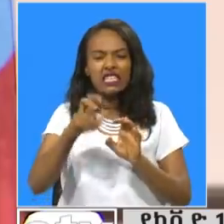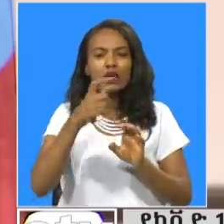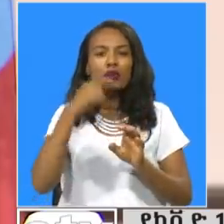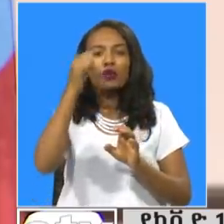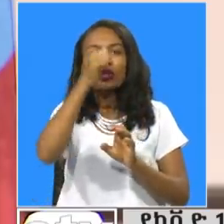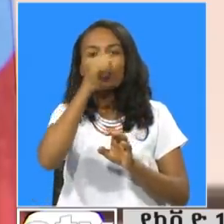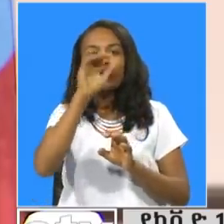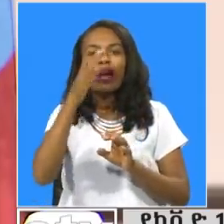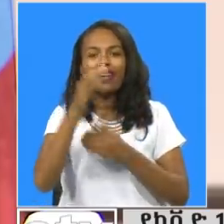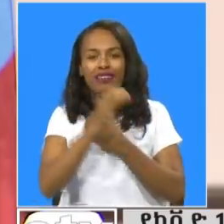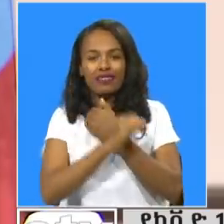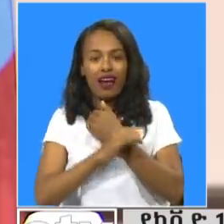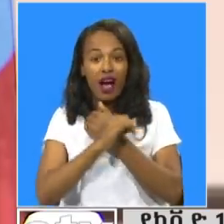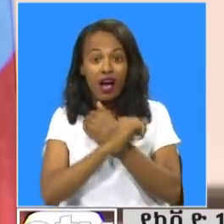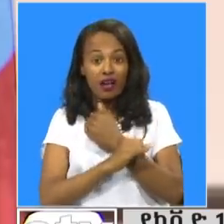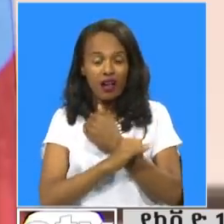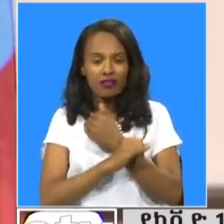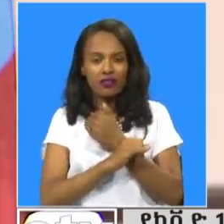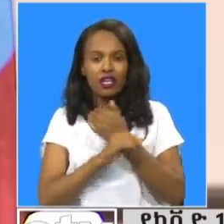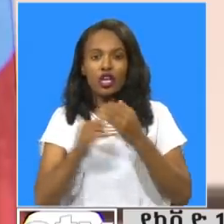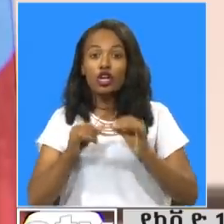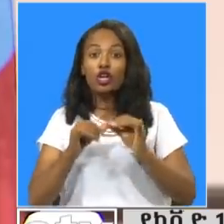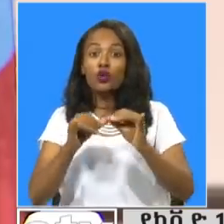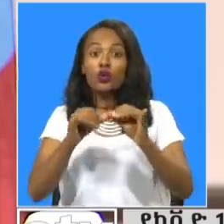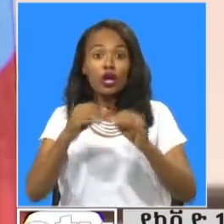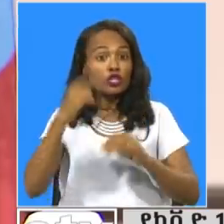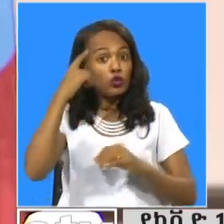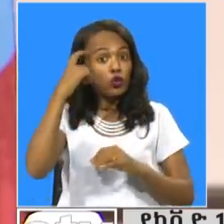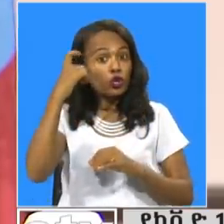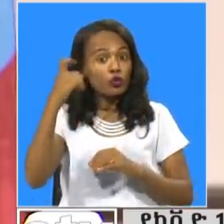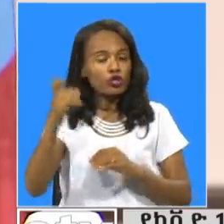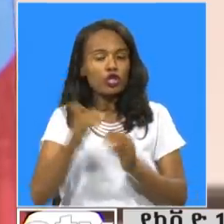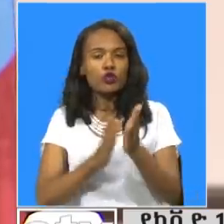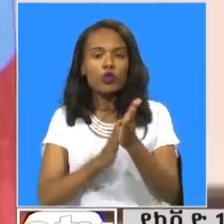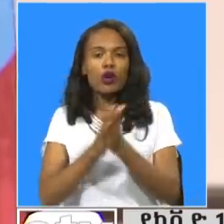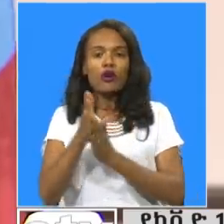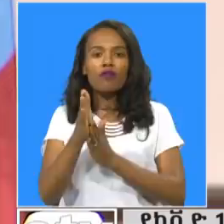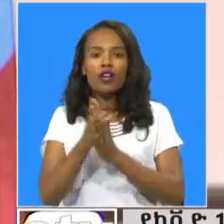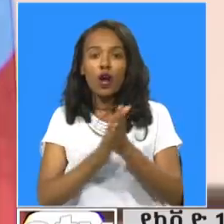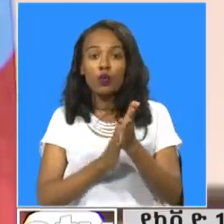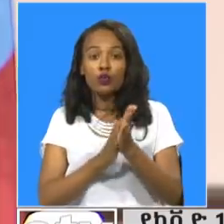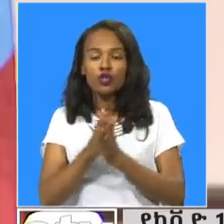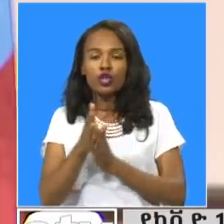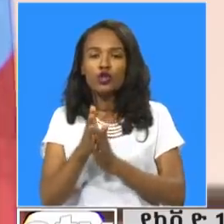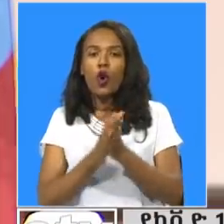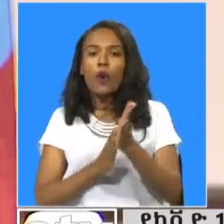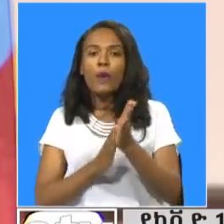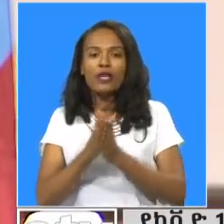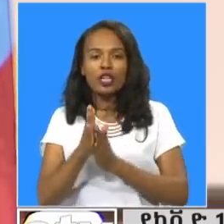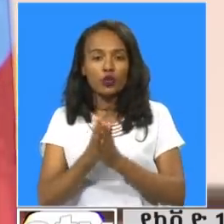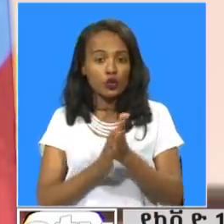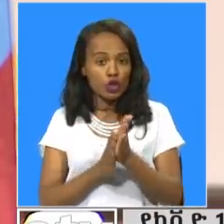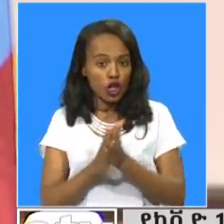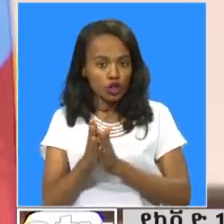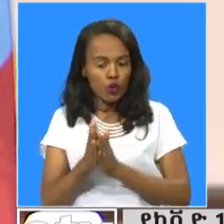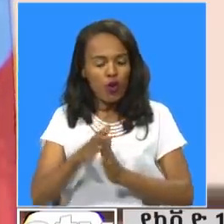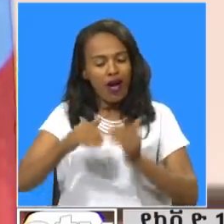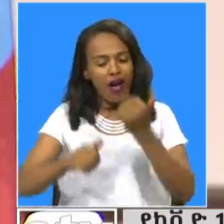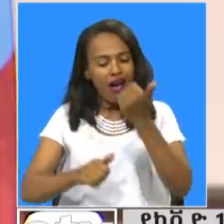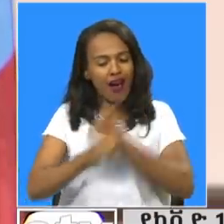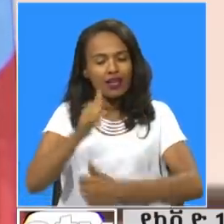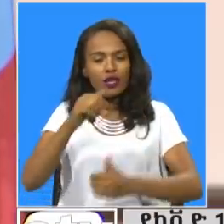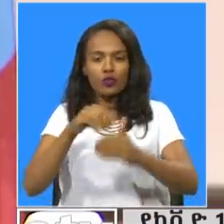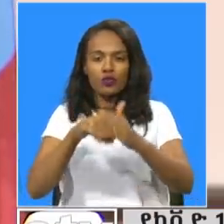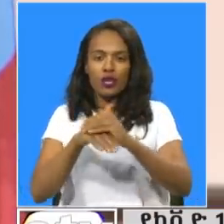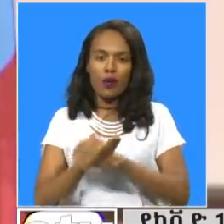ኢትዮጵያ ያሉ ሀገራት ህልውናቸው፣ ትልሞቻቸው፣ ፍላጎቶቻቸው፣ መሻቶቻቸው አደጋ ውስጥ